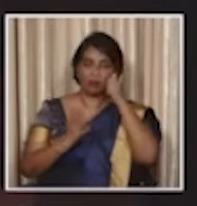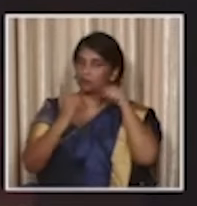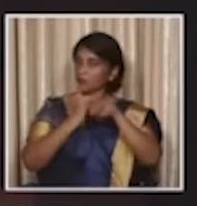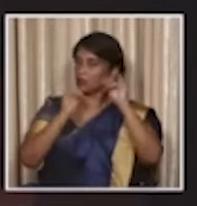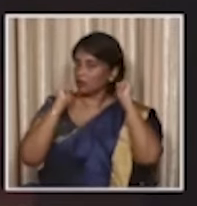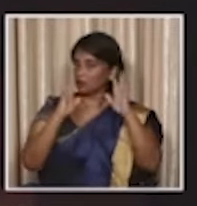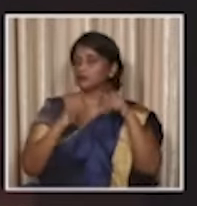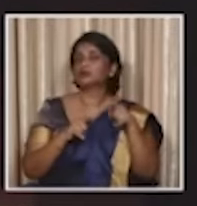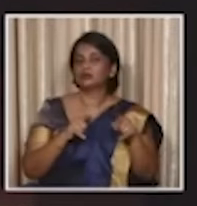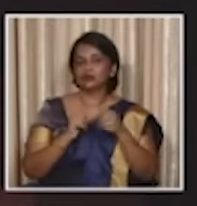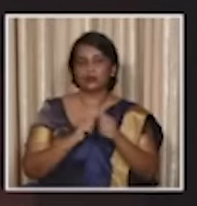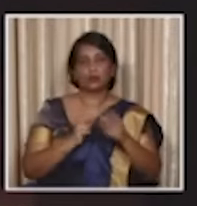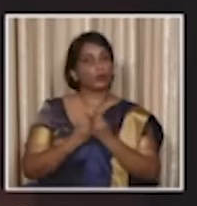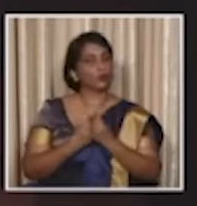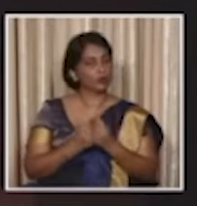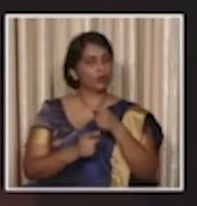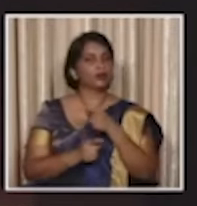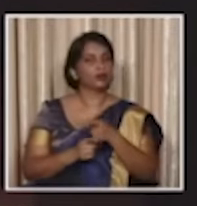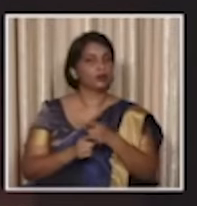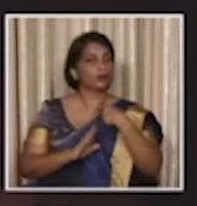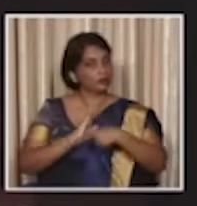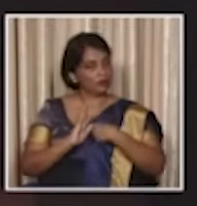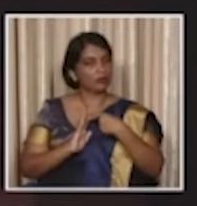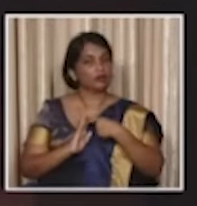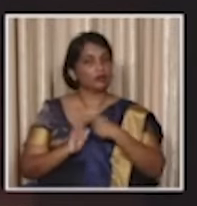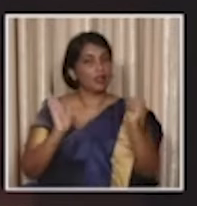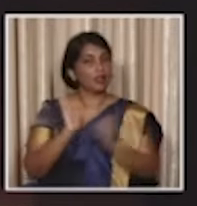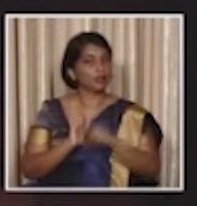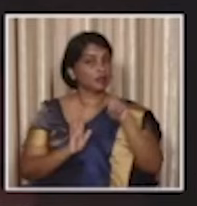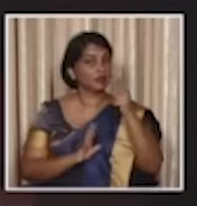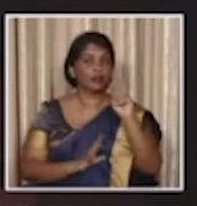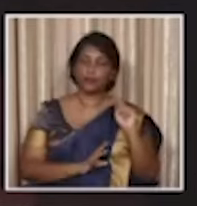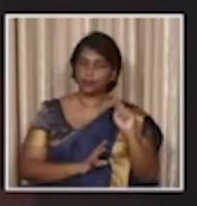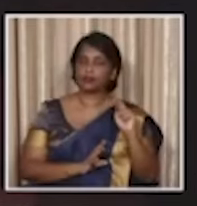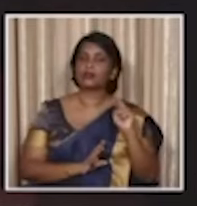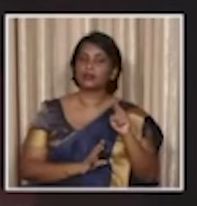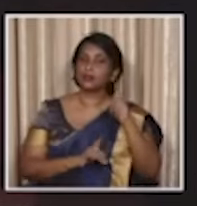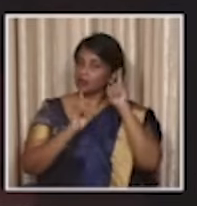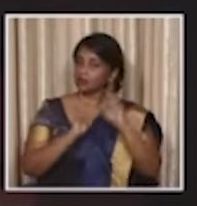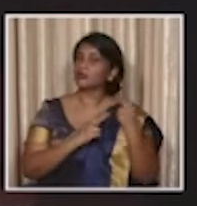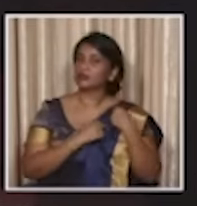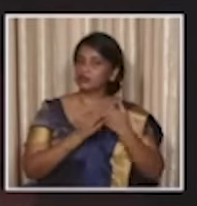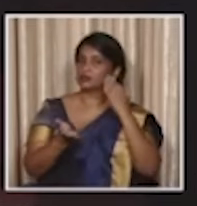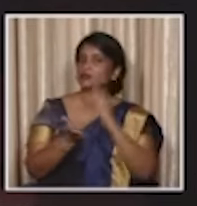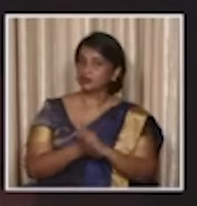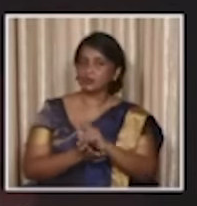භාවයෙන් යුක්තව කාර්යක්ෂමව මේ රටේ ලක්ෂ 220 වෙනුවෙන් ඒ යුතුකම ඉටු